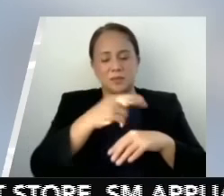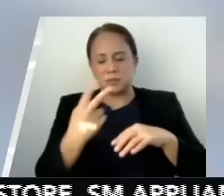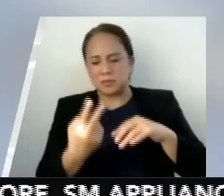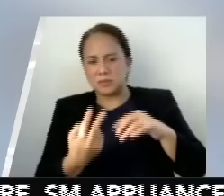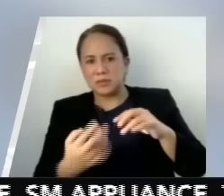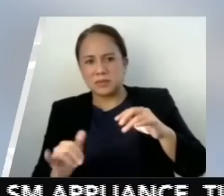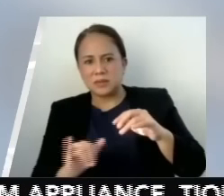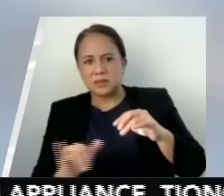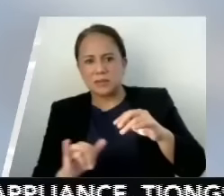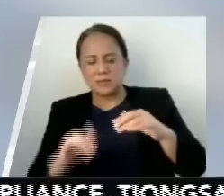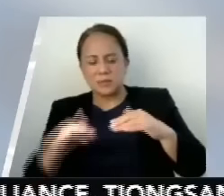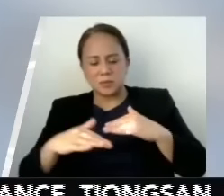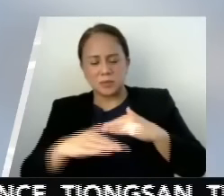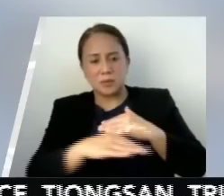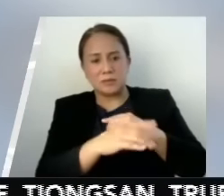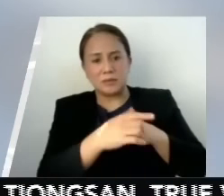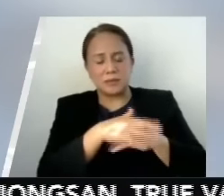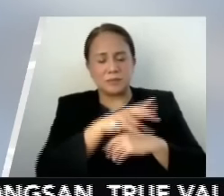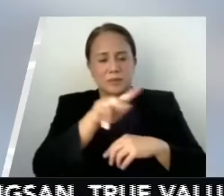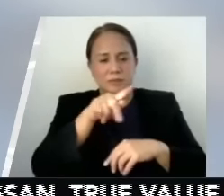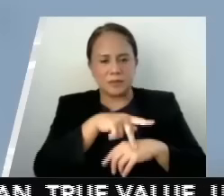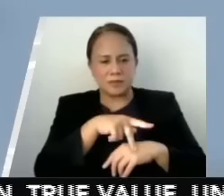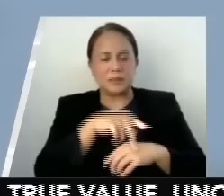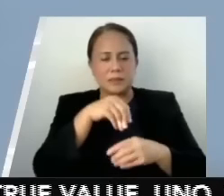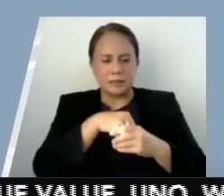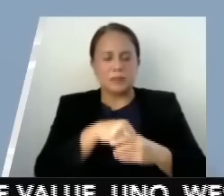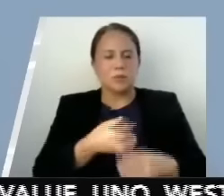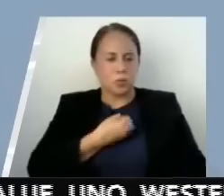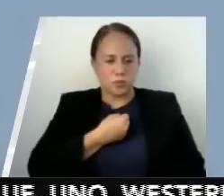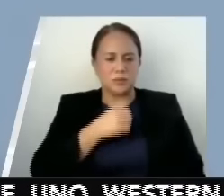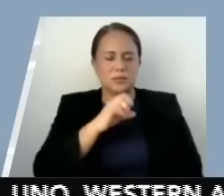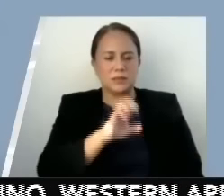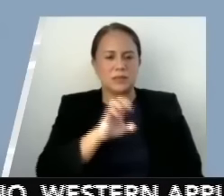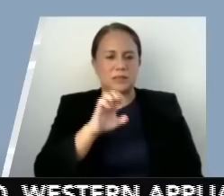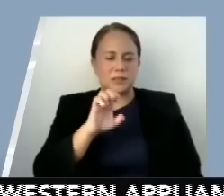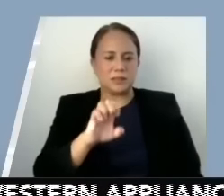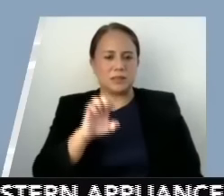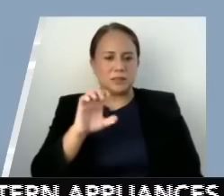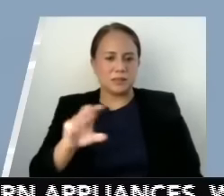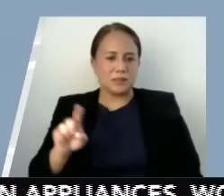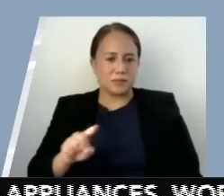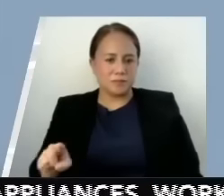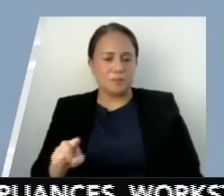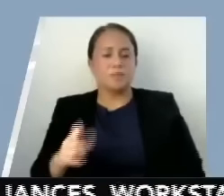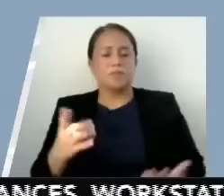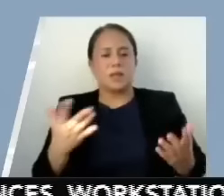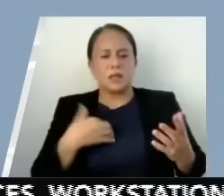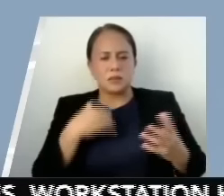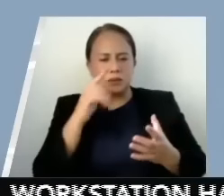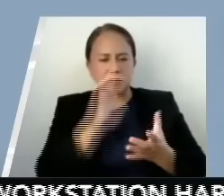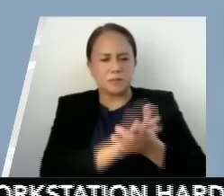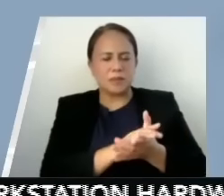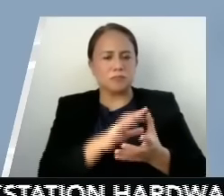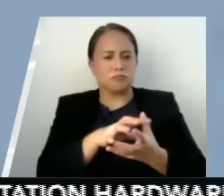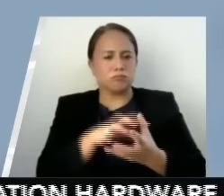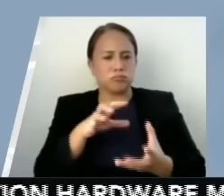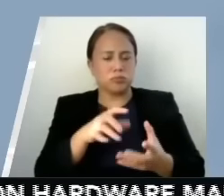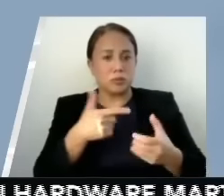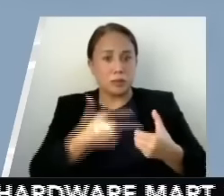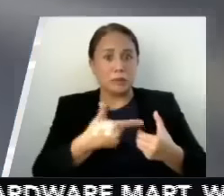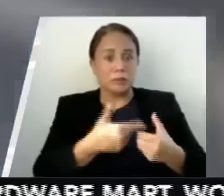ng Pilipinas. Nasa loob ito ng ating Exclusive Economic Zone o EEZ at pinaniniwala ang mayaman sa langis, gas at iba pang